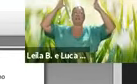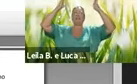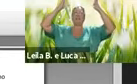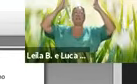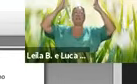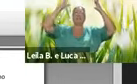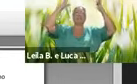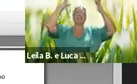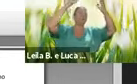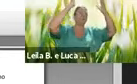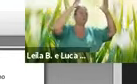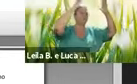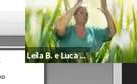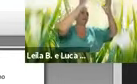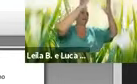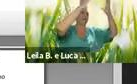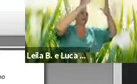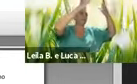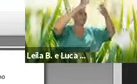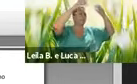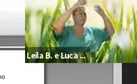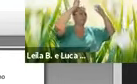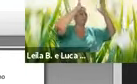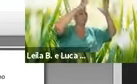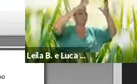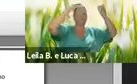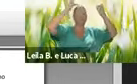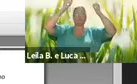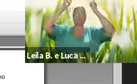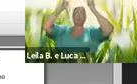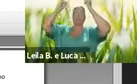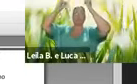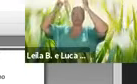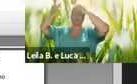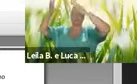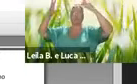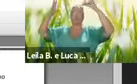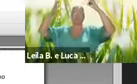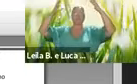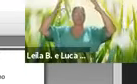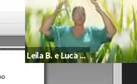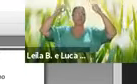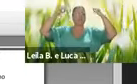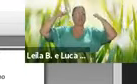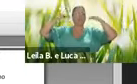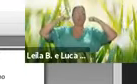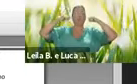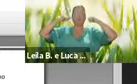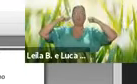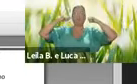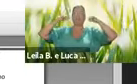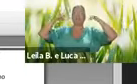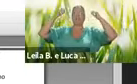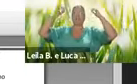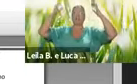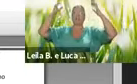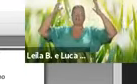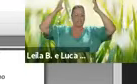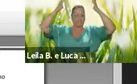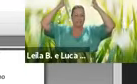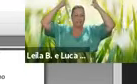Che determinava che tipo di potenziale, se era psicofonico, se era psicografico, se era di audioudienza,